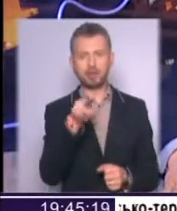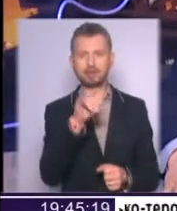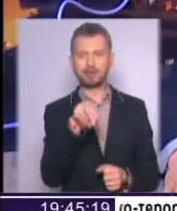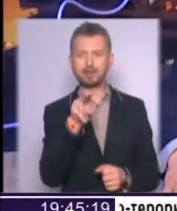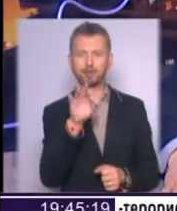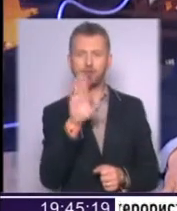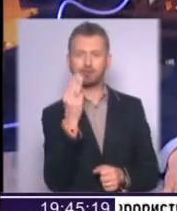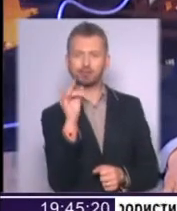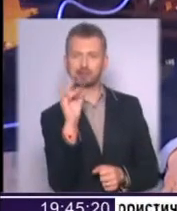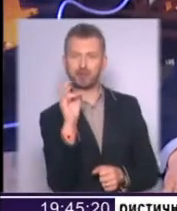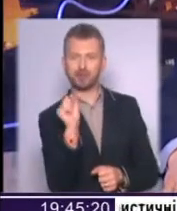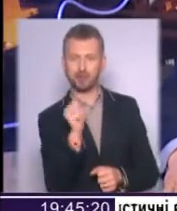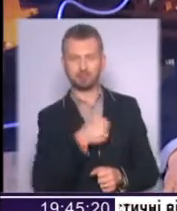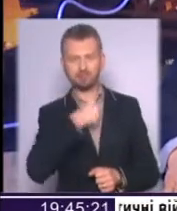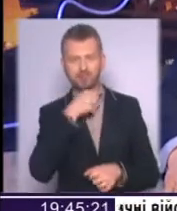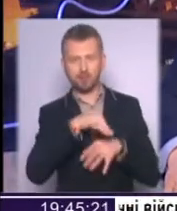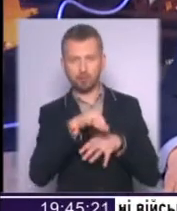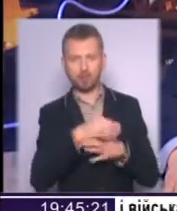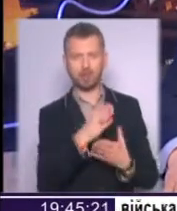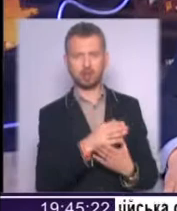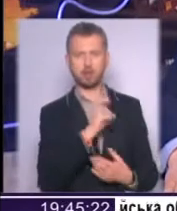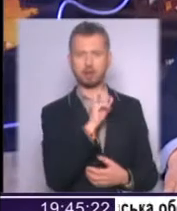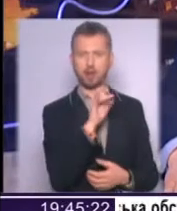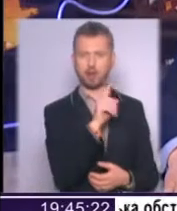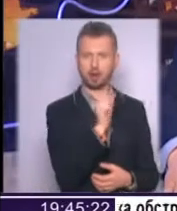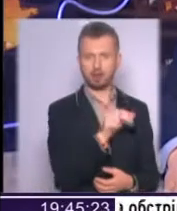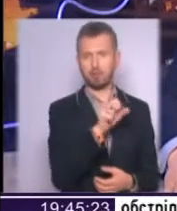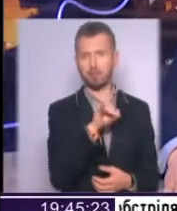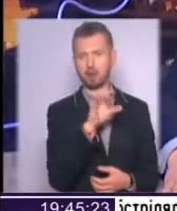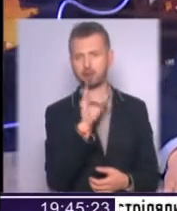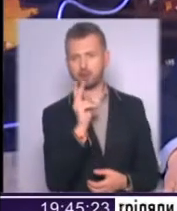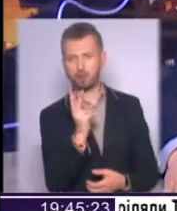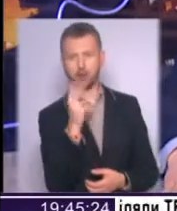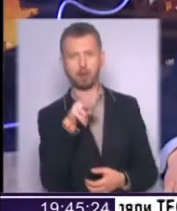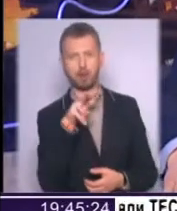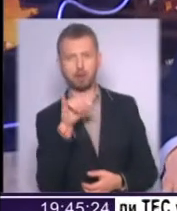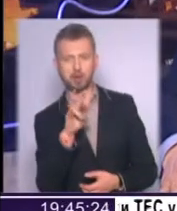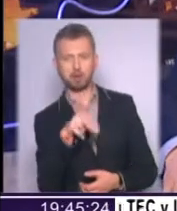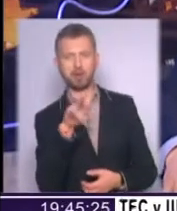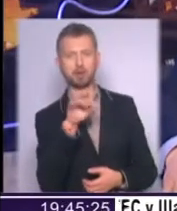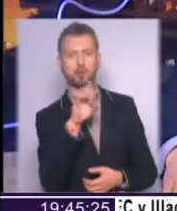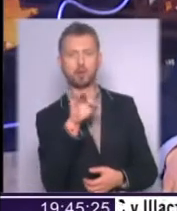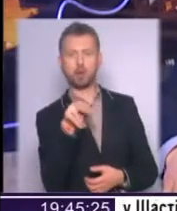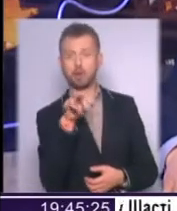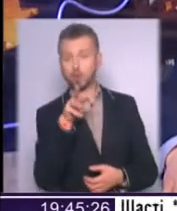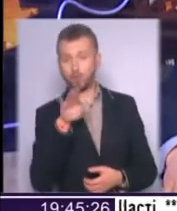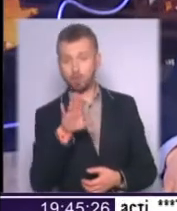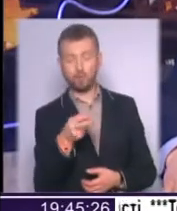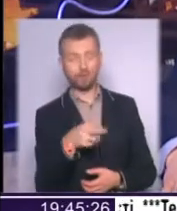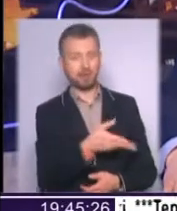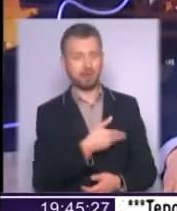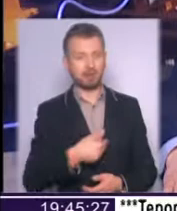І є такі депутати, як Береза, є такі депутати, як Парасюк, є такі депутати, як Каплін, Добродомов. І я хочу вам сказати, що для нас не